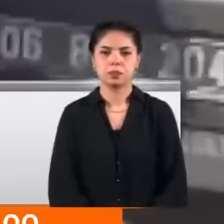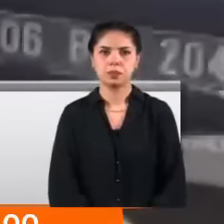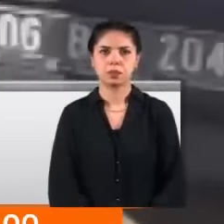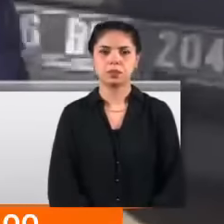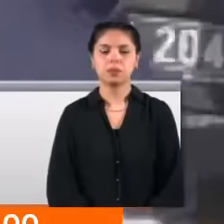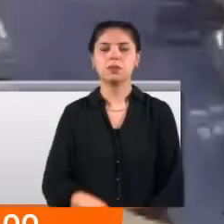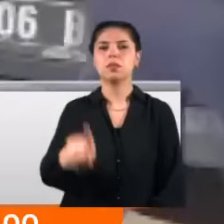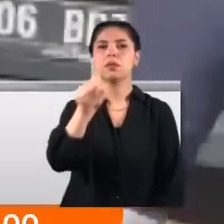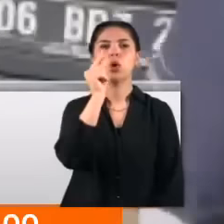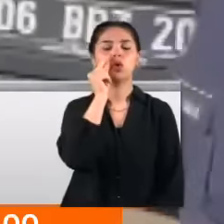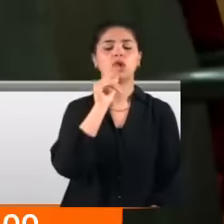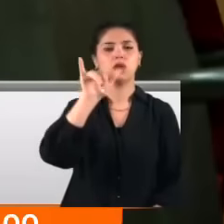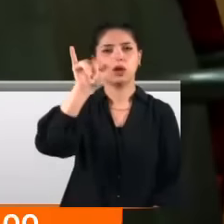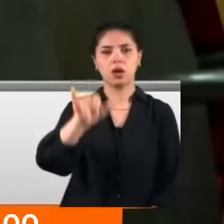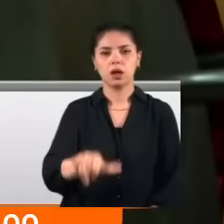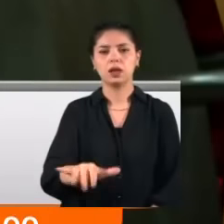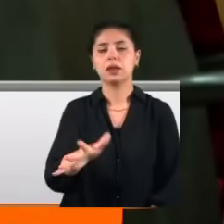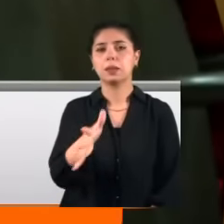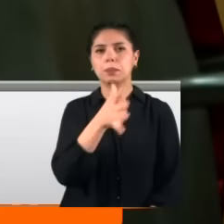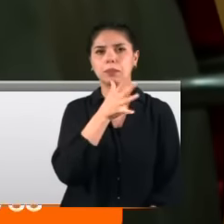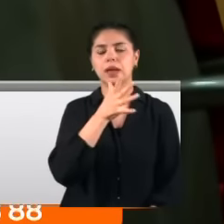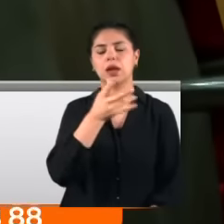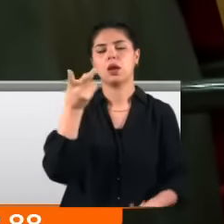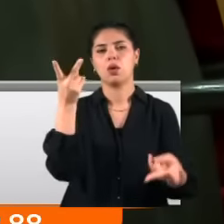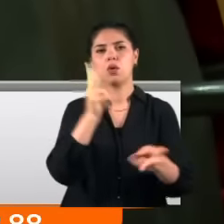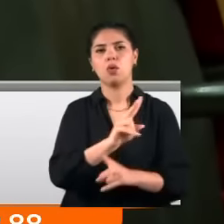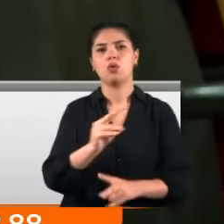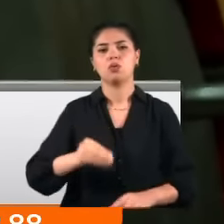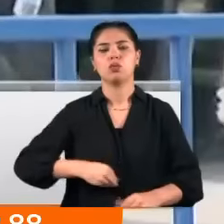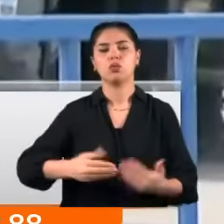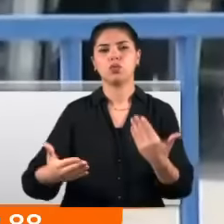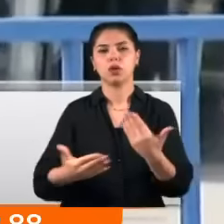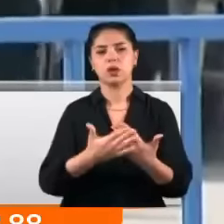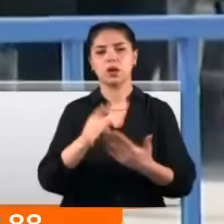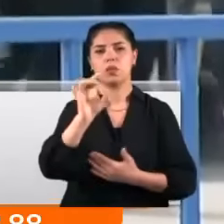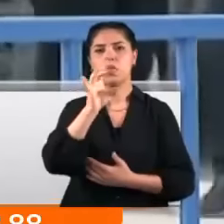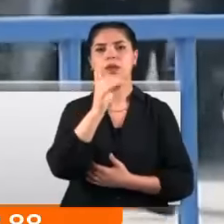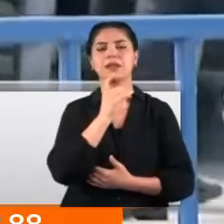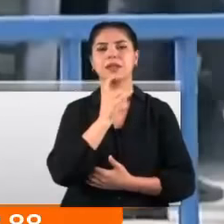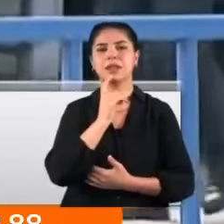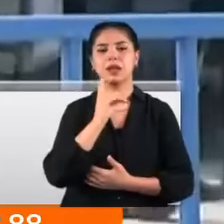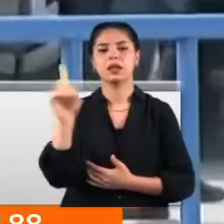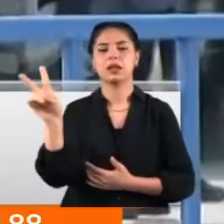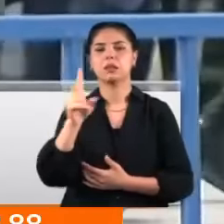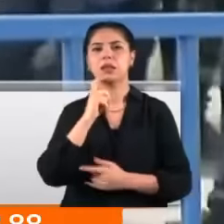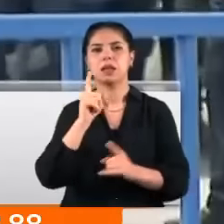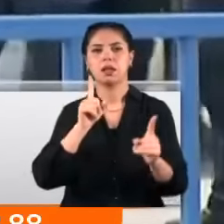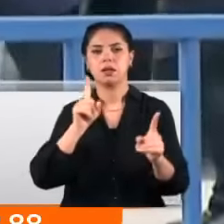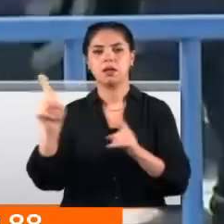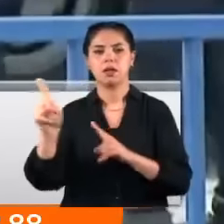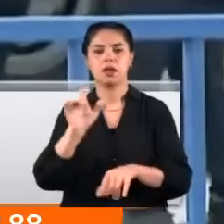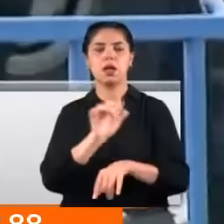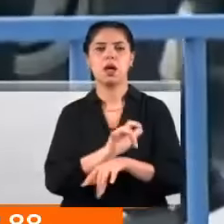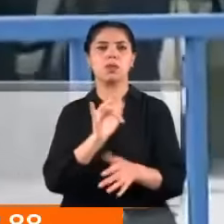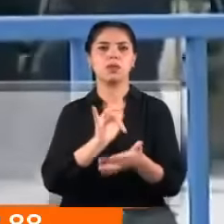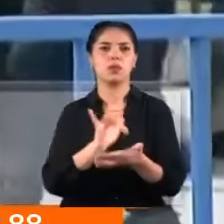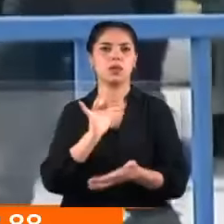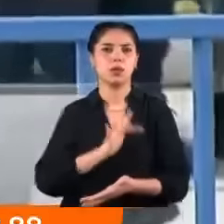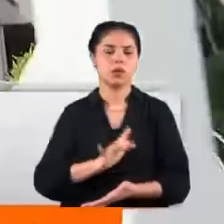10 sanık hakkında ise tasarlayarak kasten öldürmeye yardım suçundan 15'er yıldan 20'şer yıla kadar hapis talep